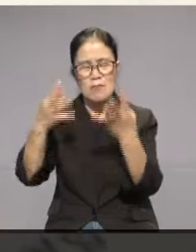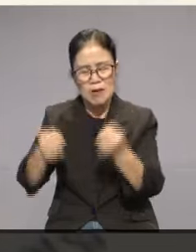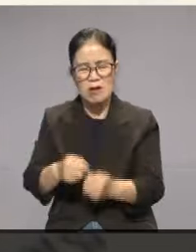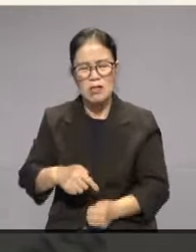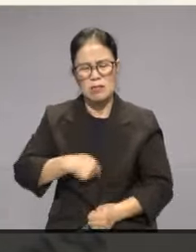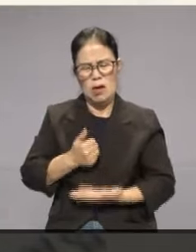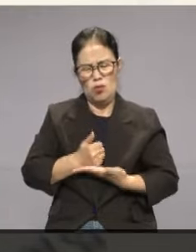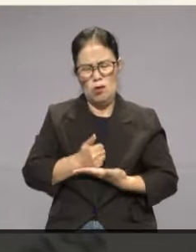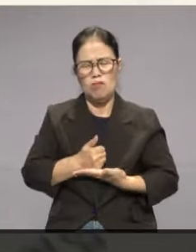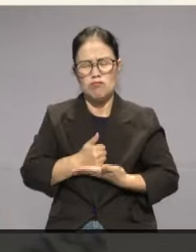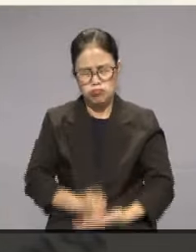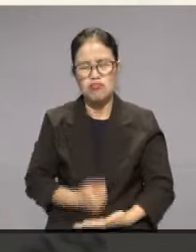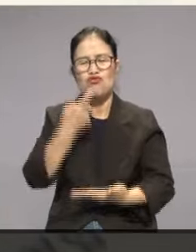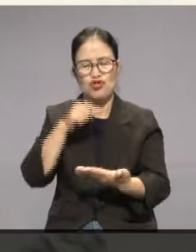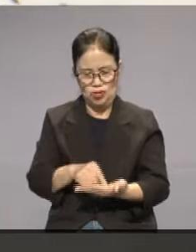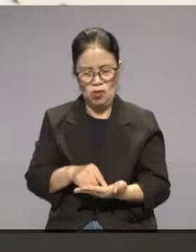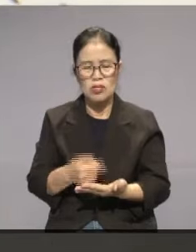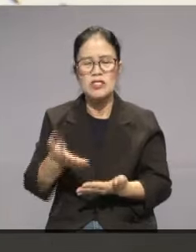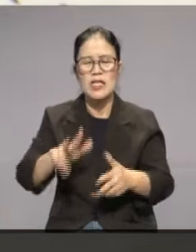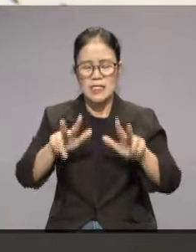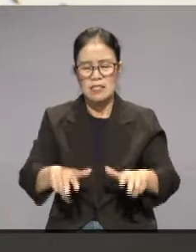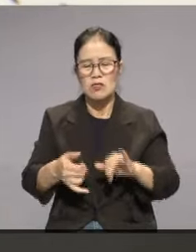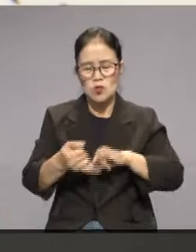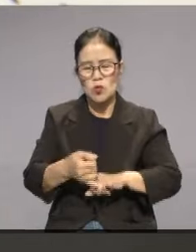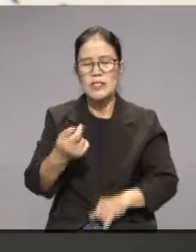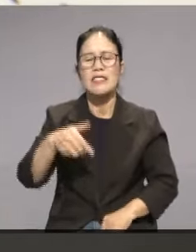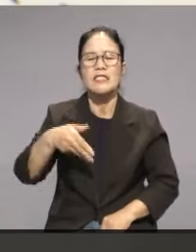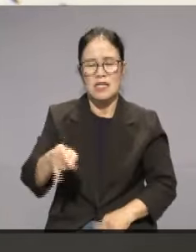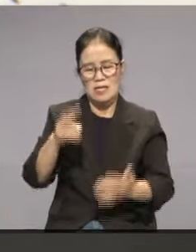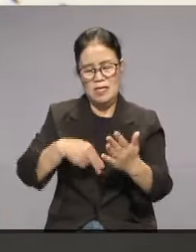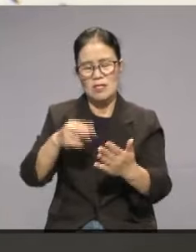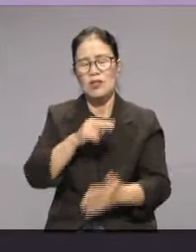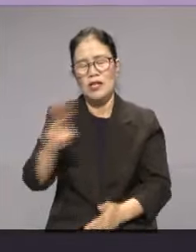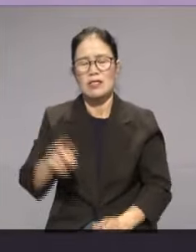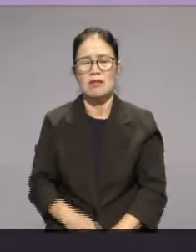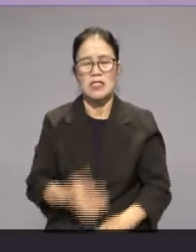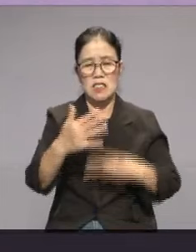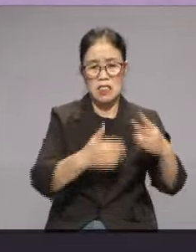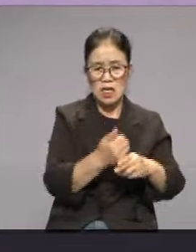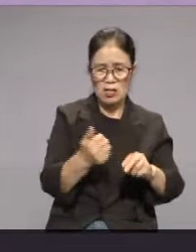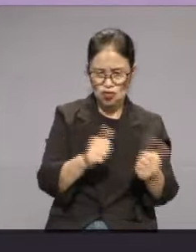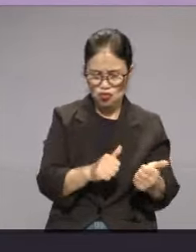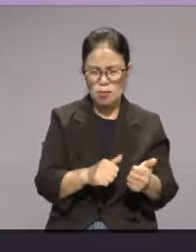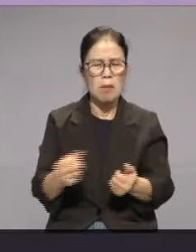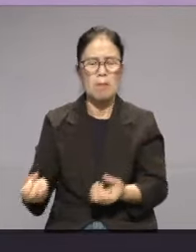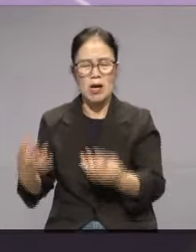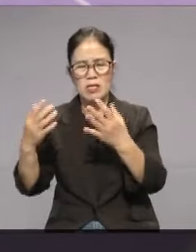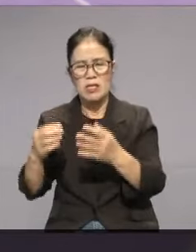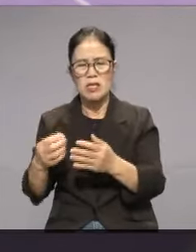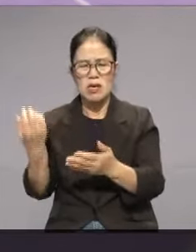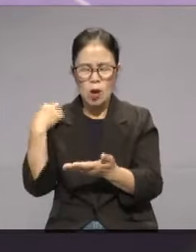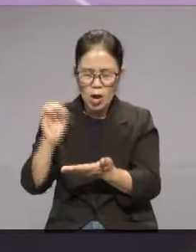쉬운 지금이야말로 니체를 꼭 읽어야 한다고 강조합니다. 신의 죽음과 아모르파티, 영혼회귀